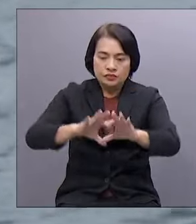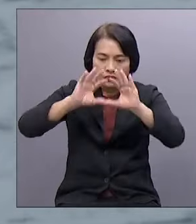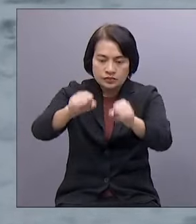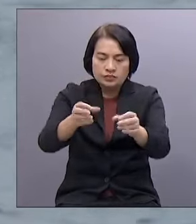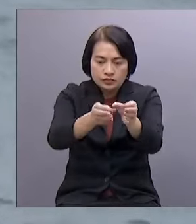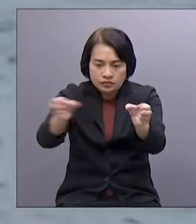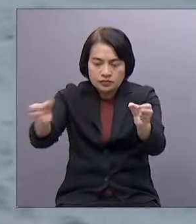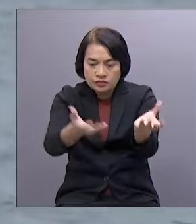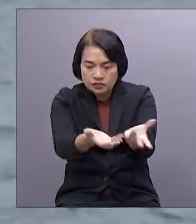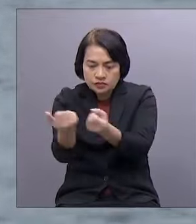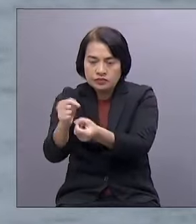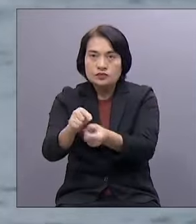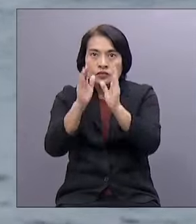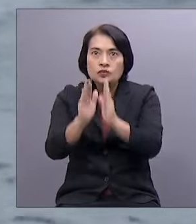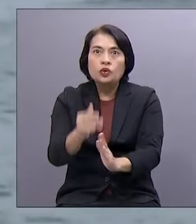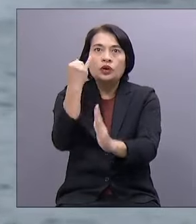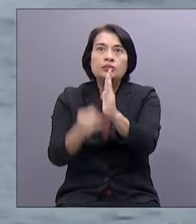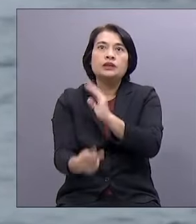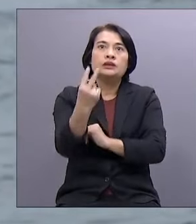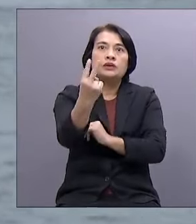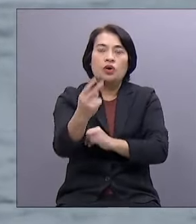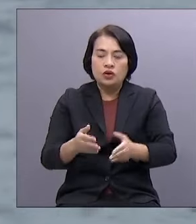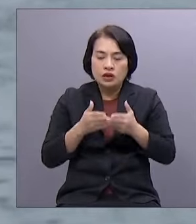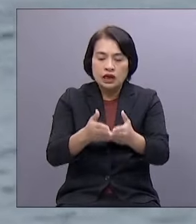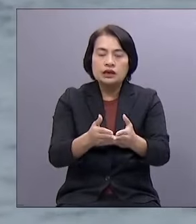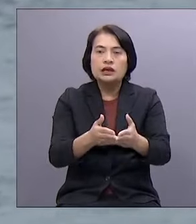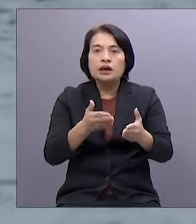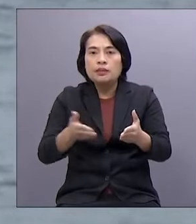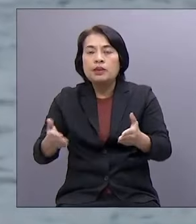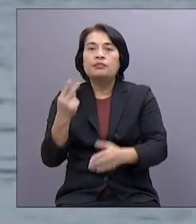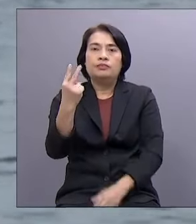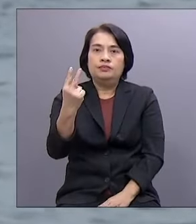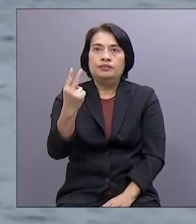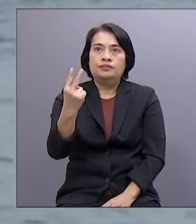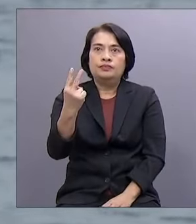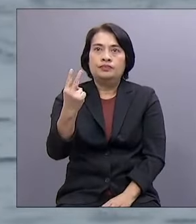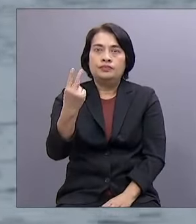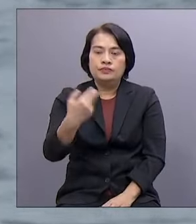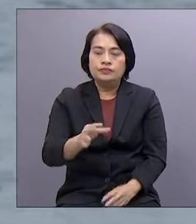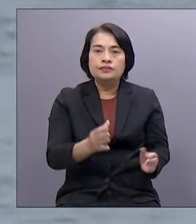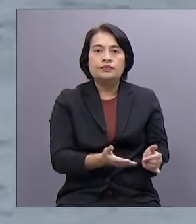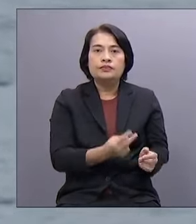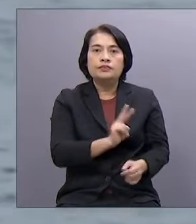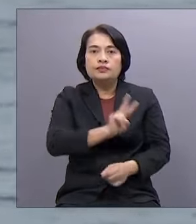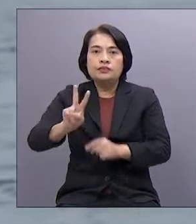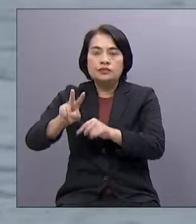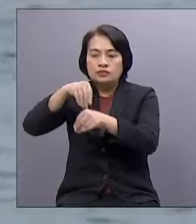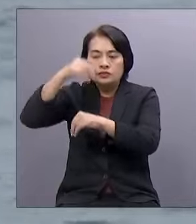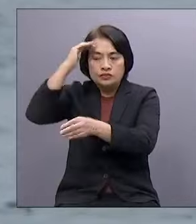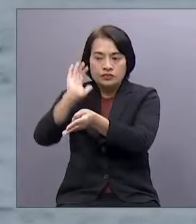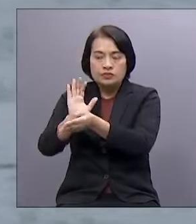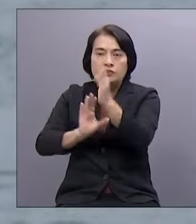างได้ผู้ต้องหา2คนพร้อมกับเรือประมง2ลำนำส่งพนักงานสอบสวนสถานีตำรวจภูธรเมืองสงขลาดำเนิน